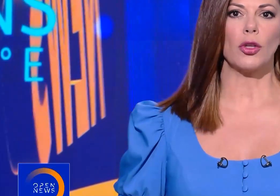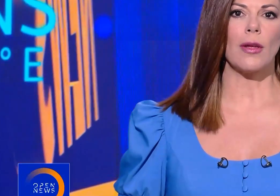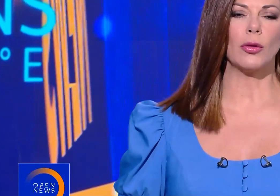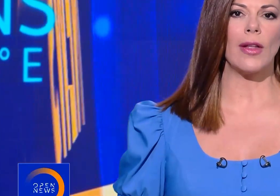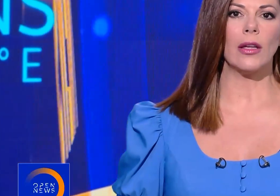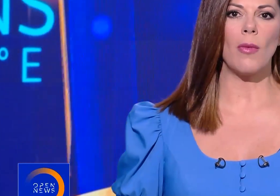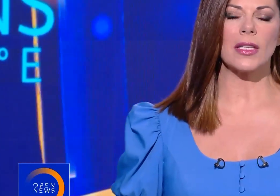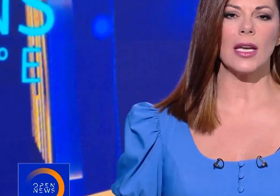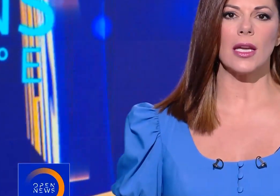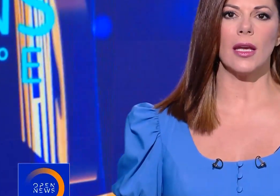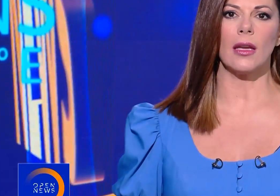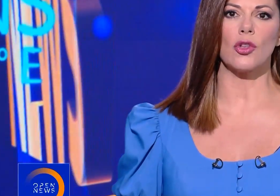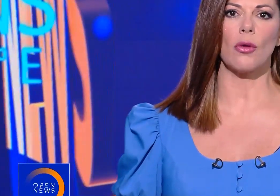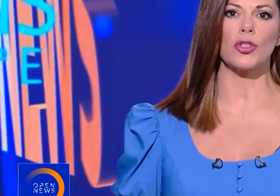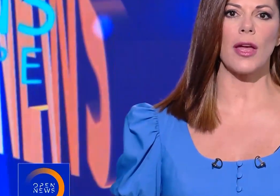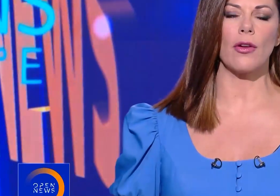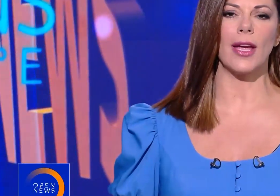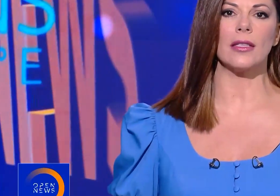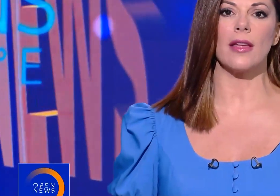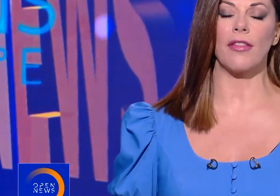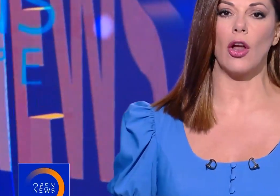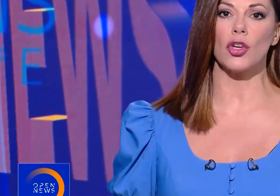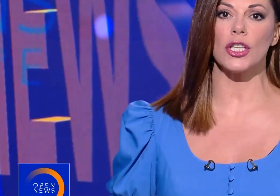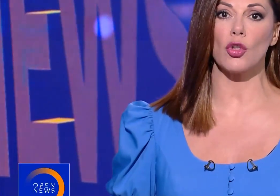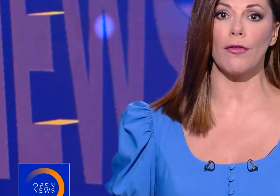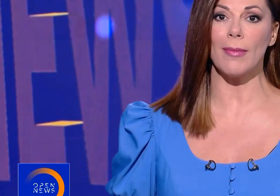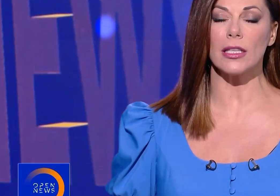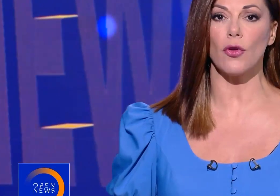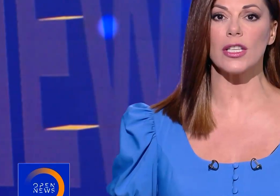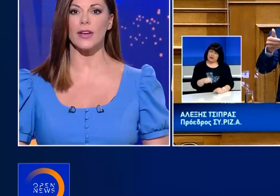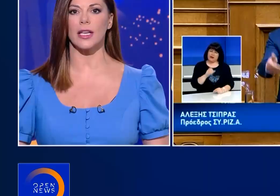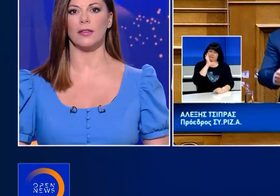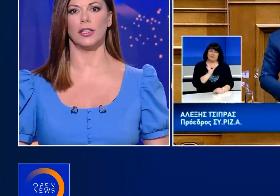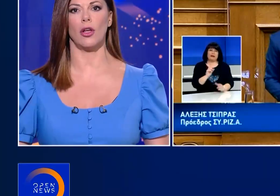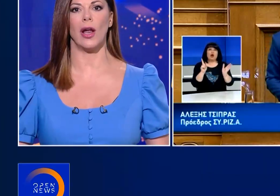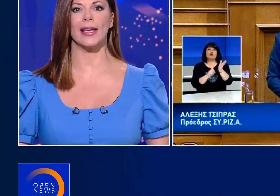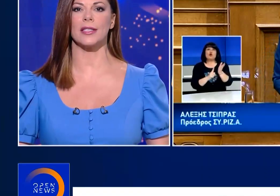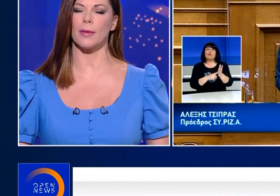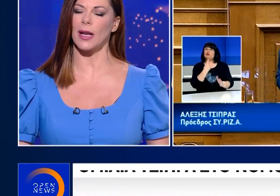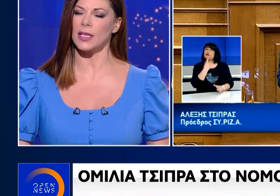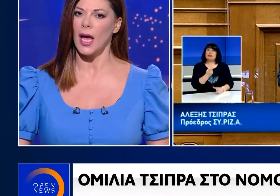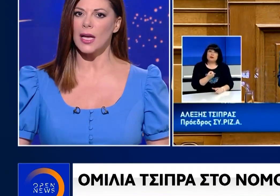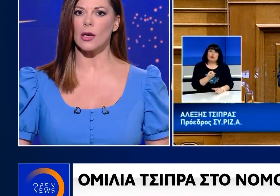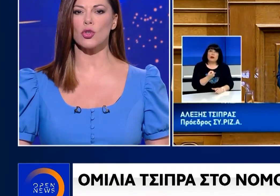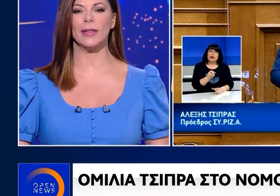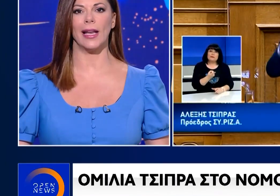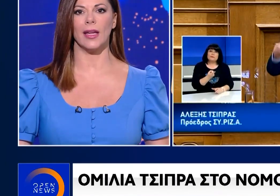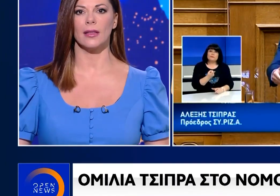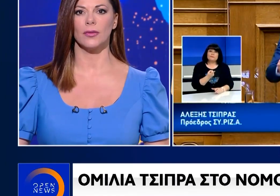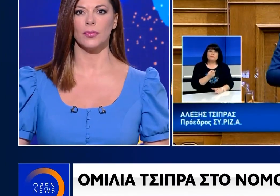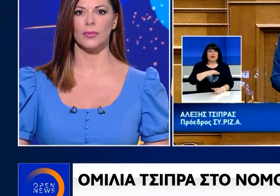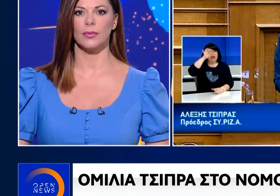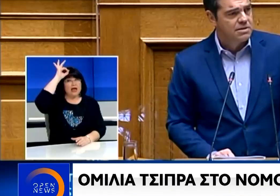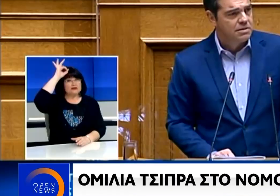Επιστροφή στο πρώτο θέμα του δελτίου μας, κυρίες και κύριοι, και στο νομοσχέδιο για τις διαδηλώσεις. Στο βήμα της Βουλής βρίσκεται αυτή την ώρα ο Αλέξης Τσίπρας. Ας ακούσουμε τι